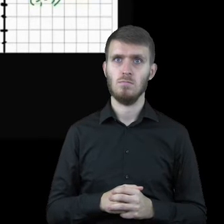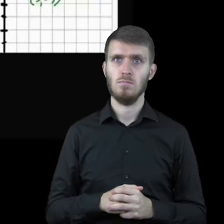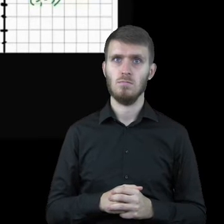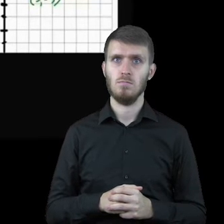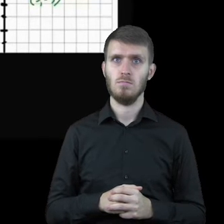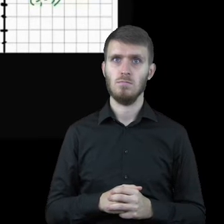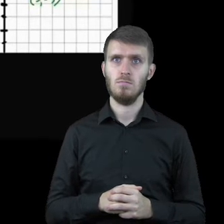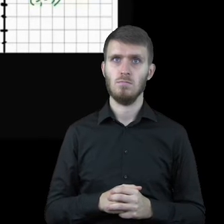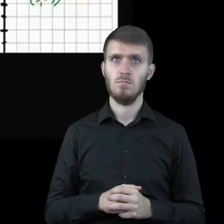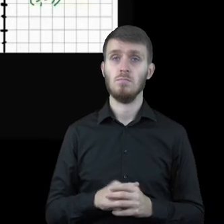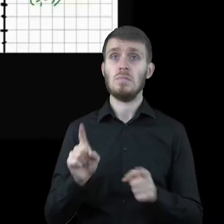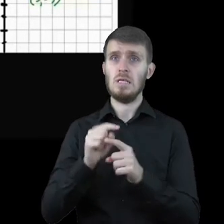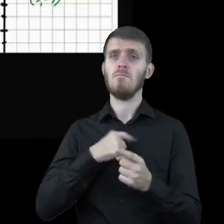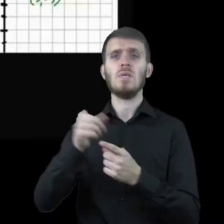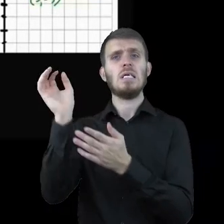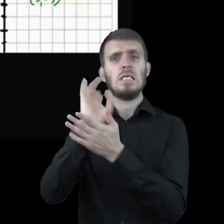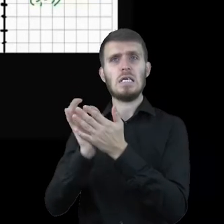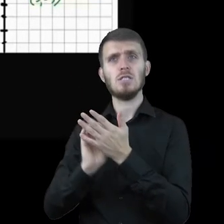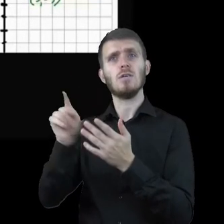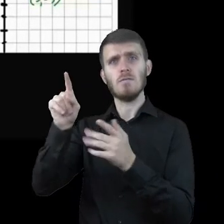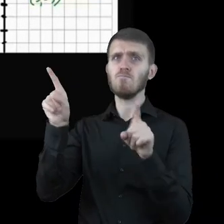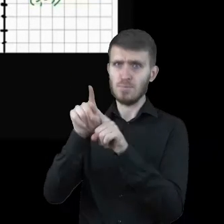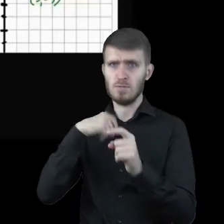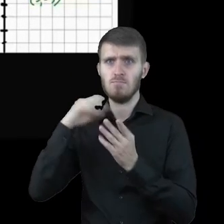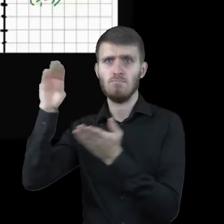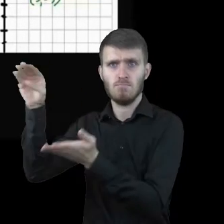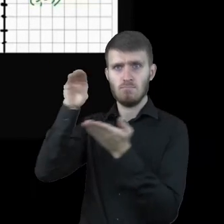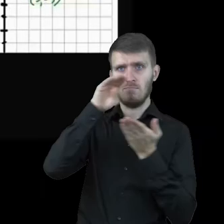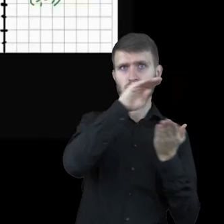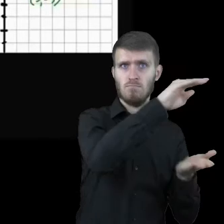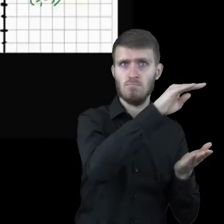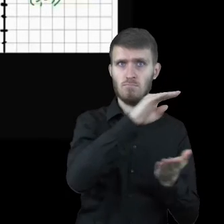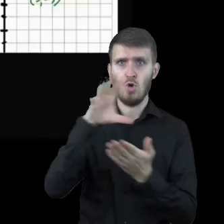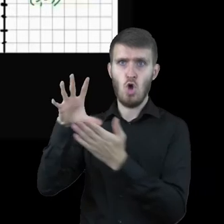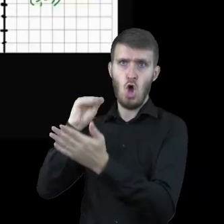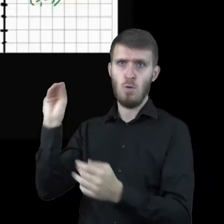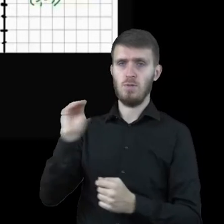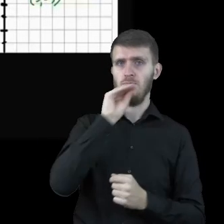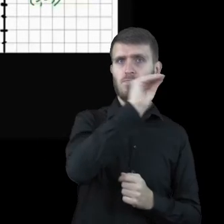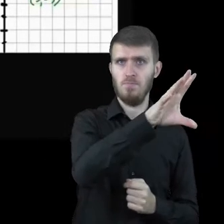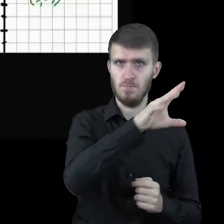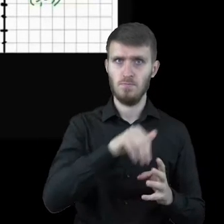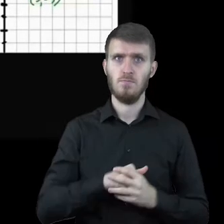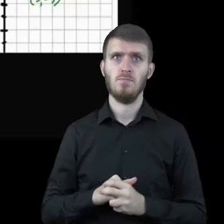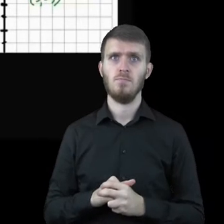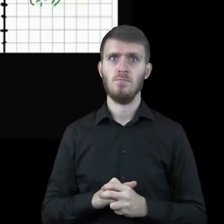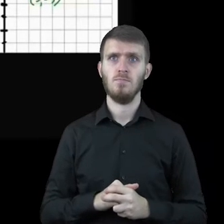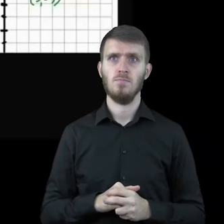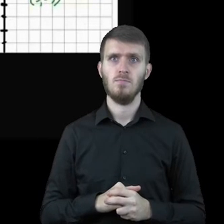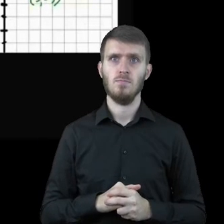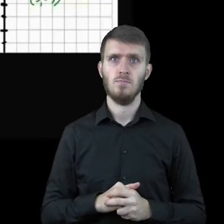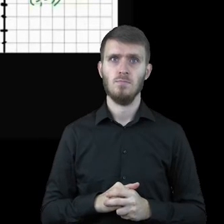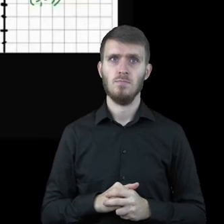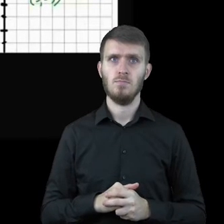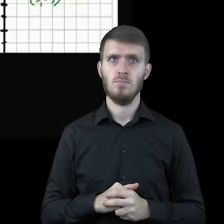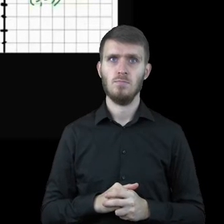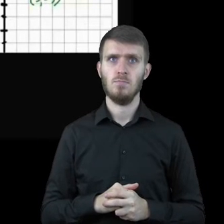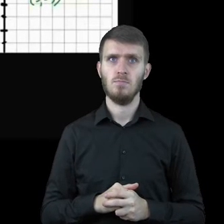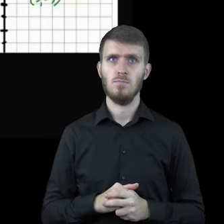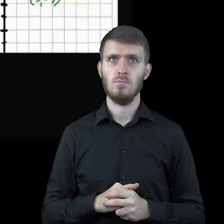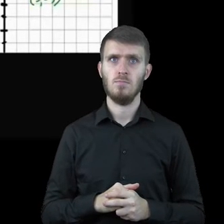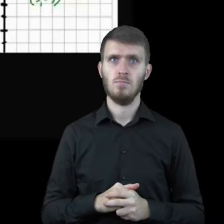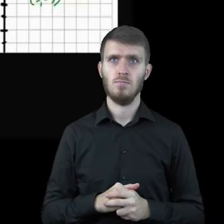w powiększeniu. Czyli tak. Czyli tutaj mamy punkt jeden, może ten